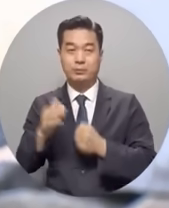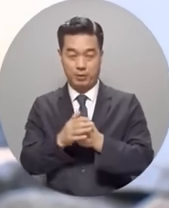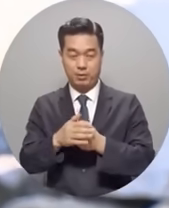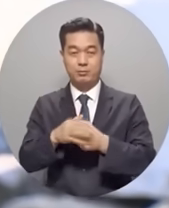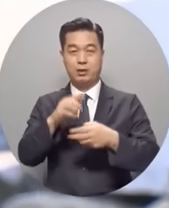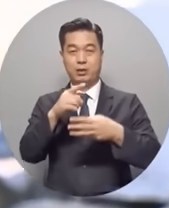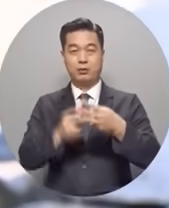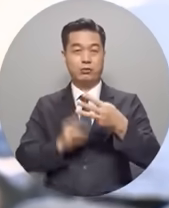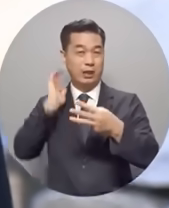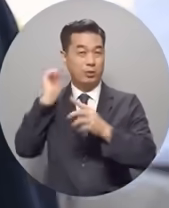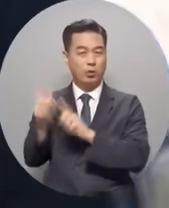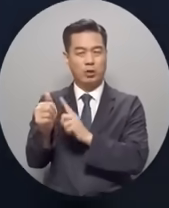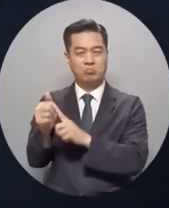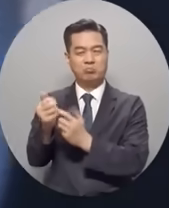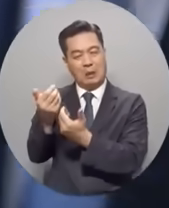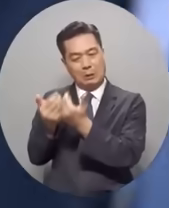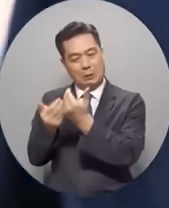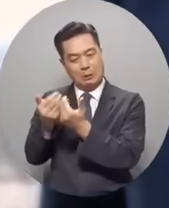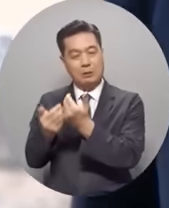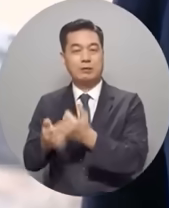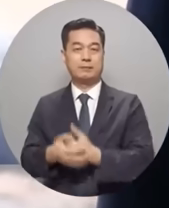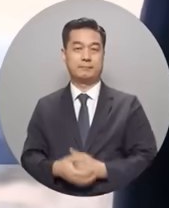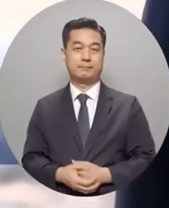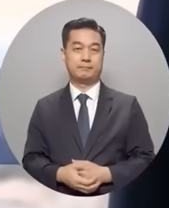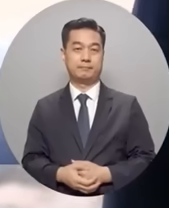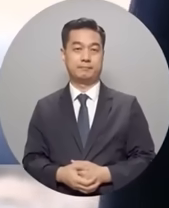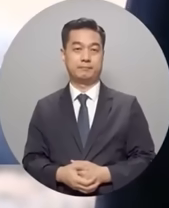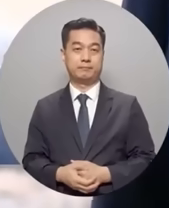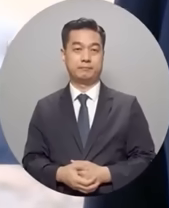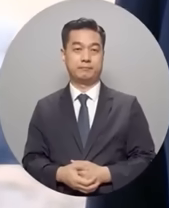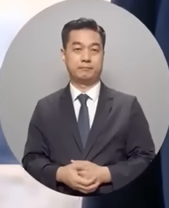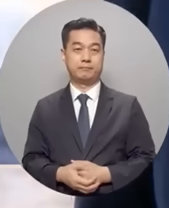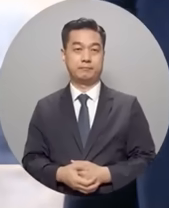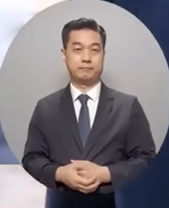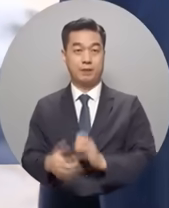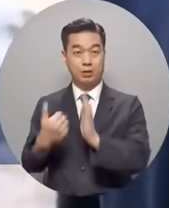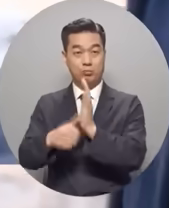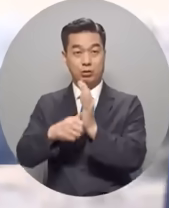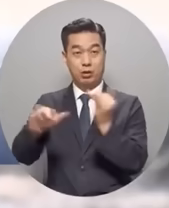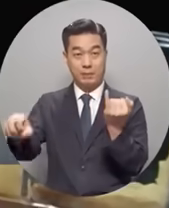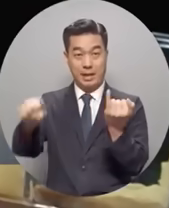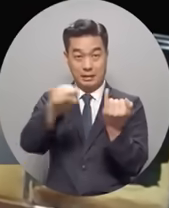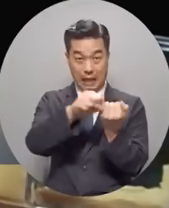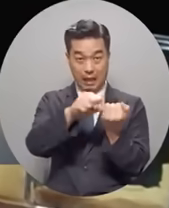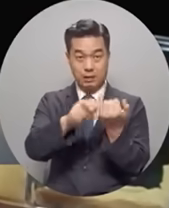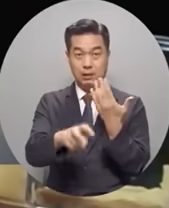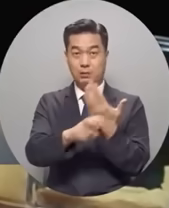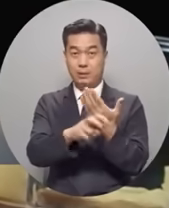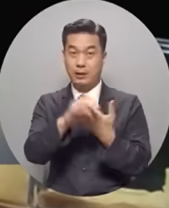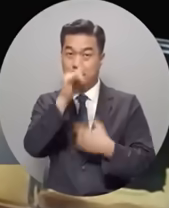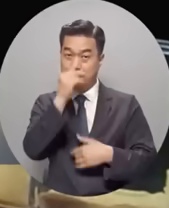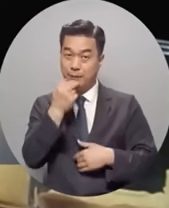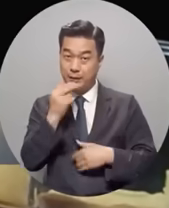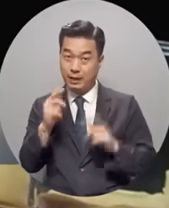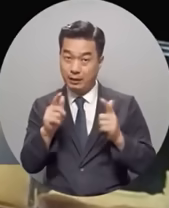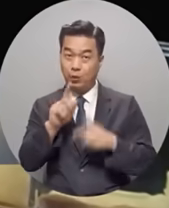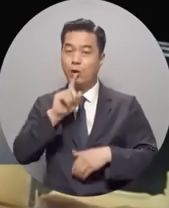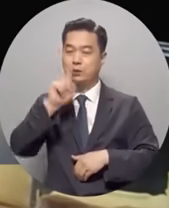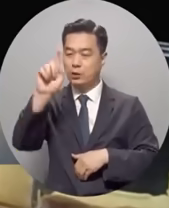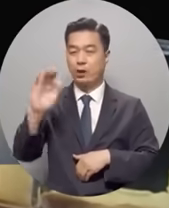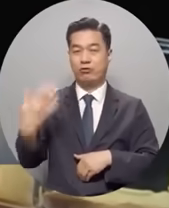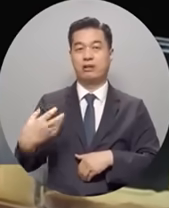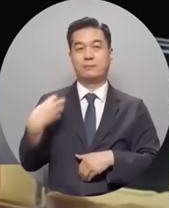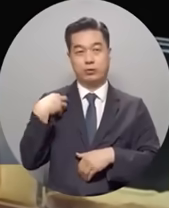대통령은 문제가 될 수 있습니다. 일단 금품 받았으니까 위법성 여부 따지지 않고 신고해야 되는 이런 의무가